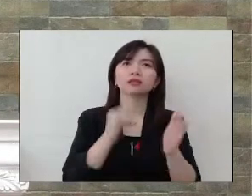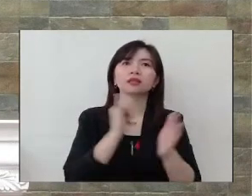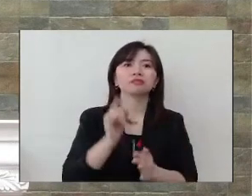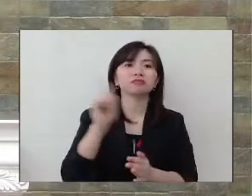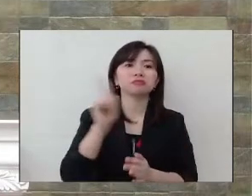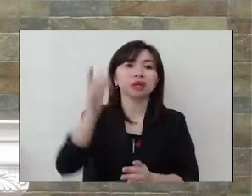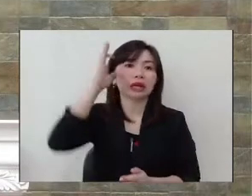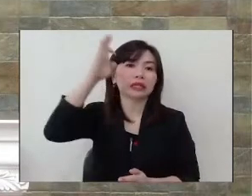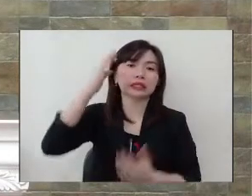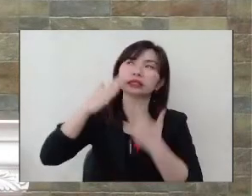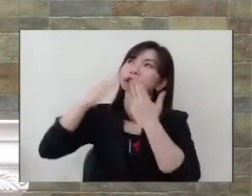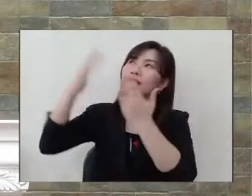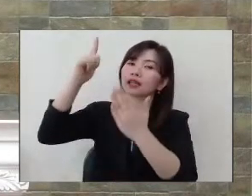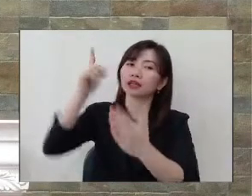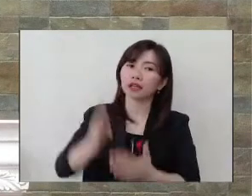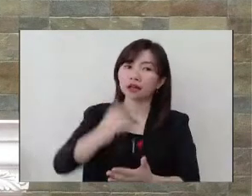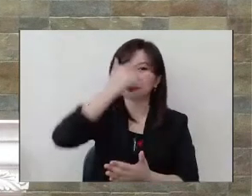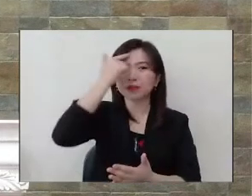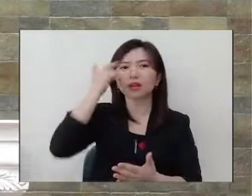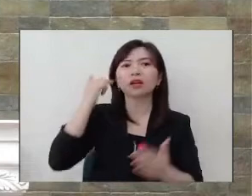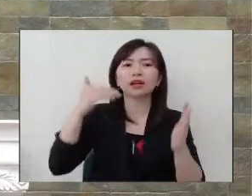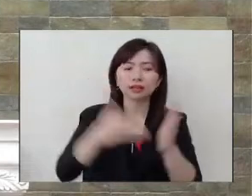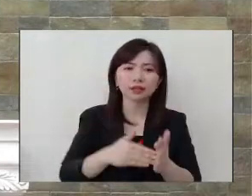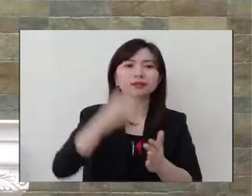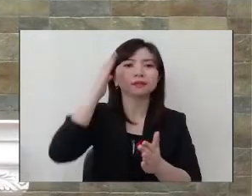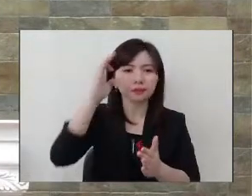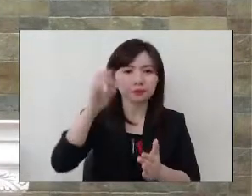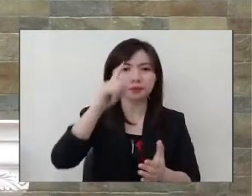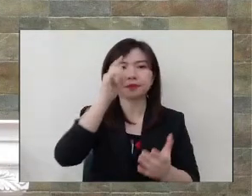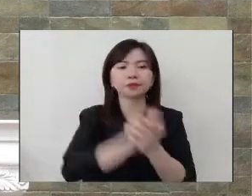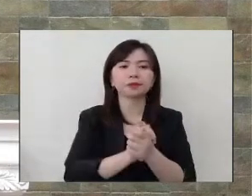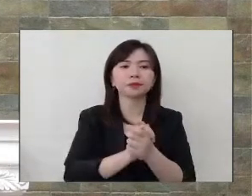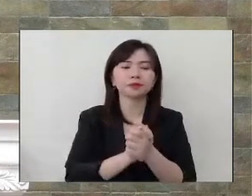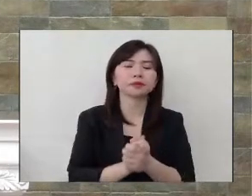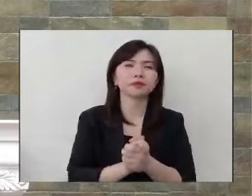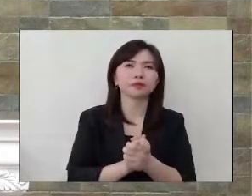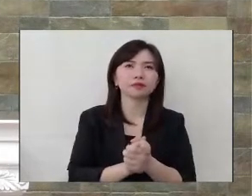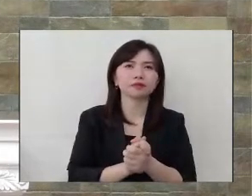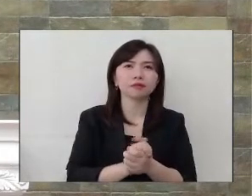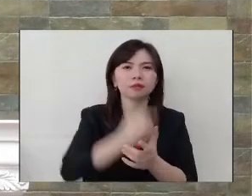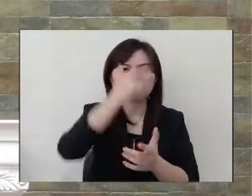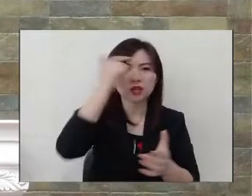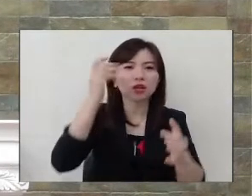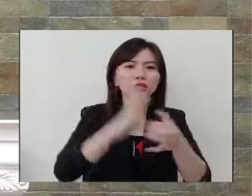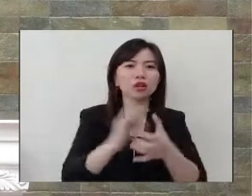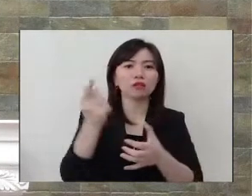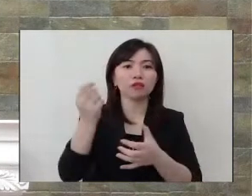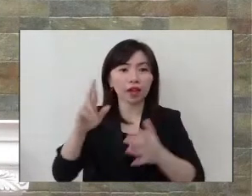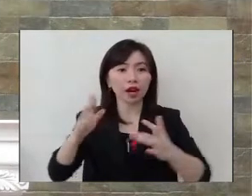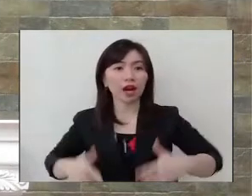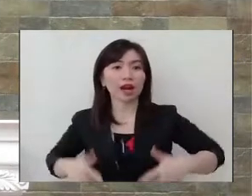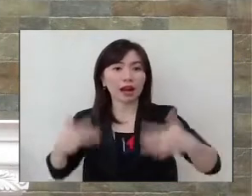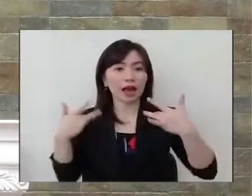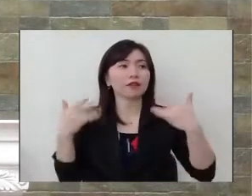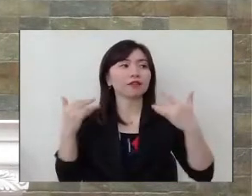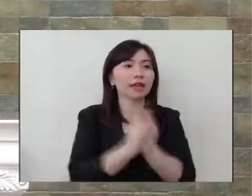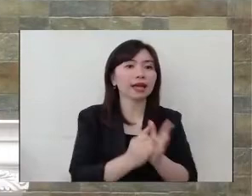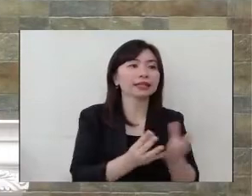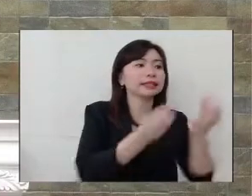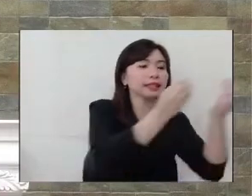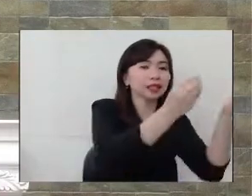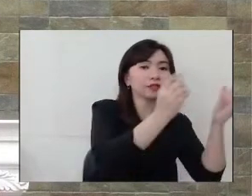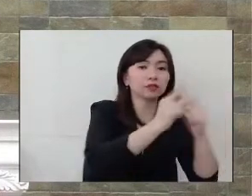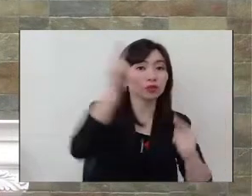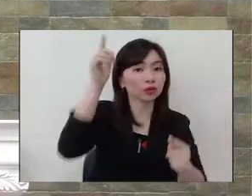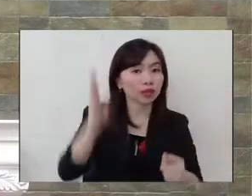Panginoon, dahil ako po ay naniniwala na kung hindi po dahil sa kanilang buhay na ininvest sa gawain ng Panginoon, wala po ako dito sa inyo pong